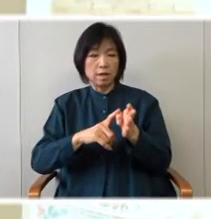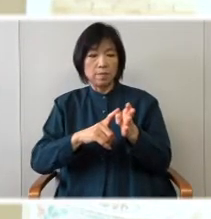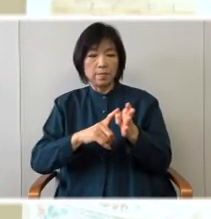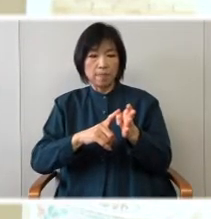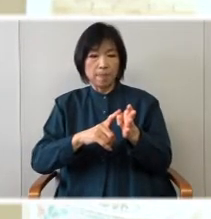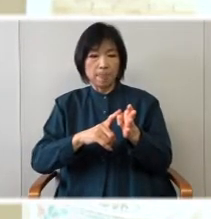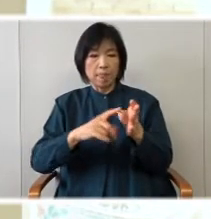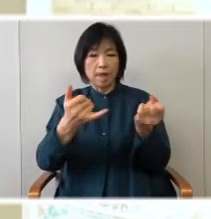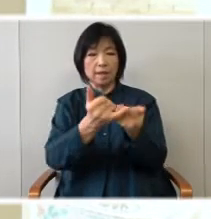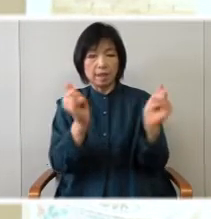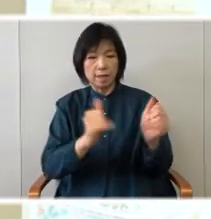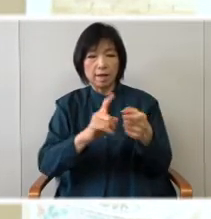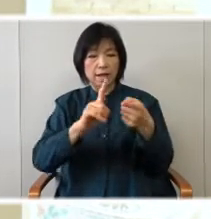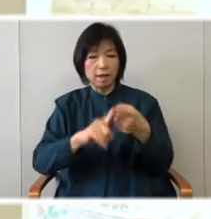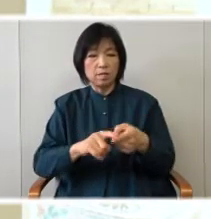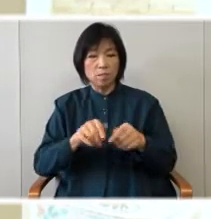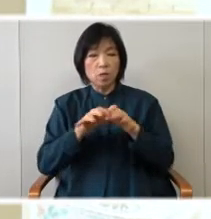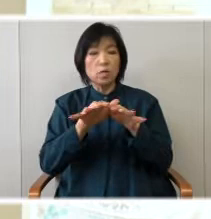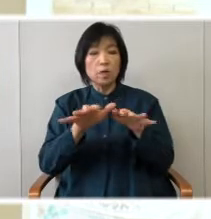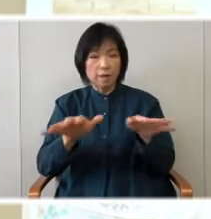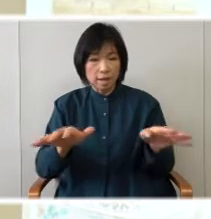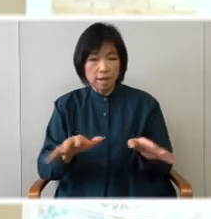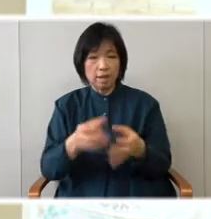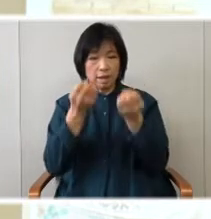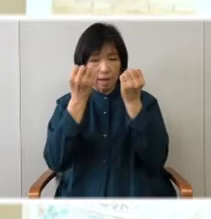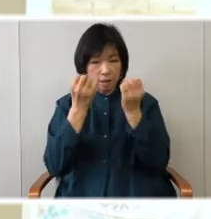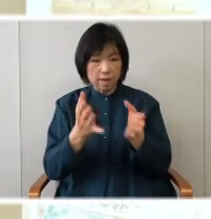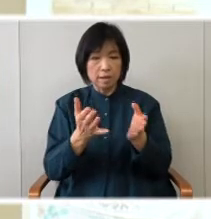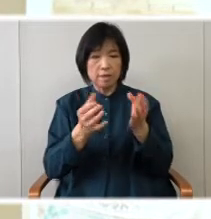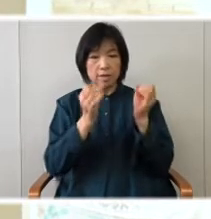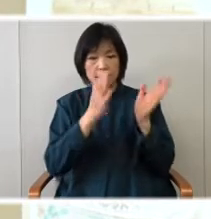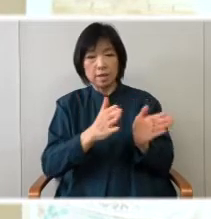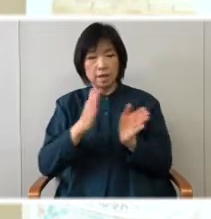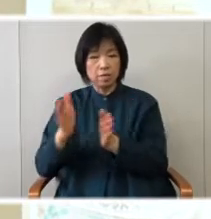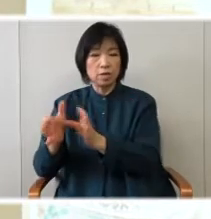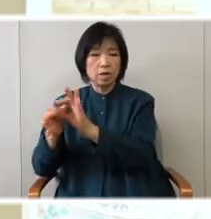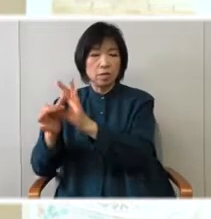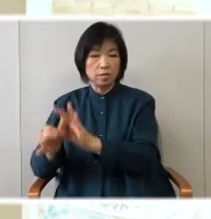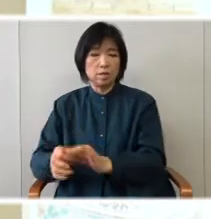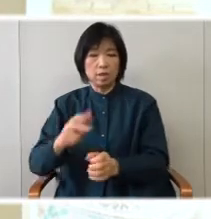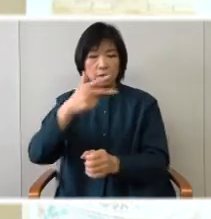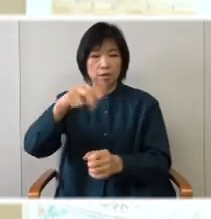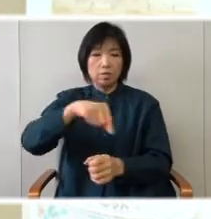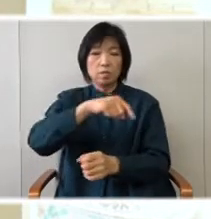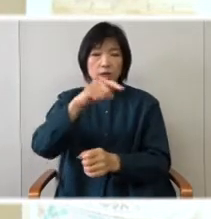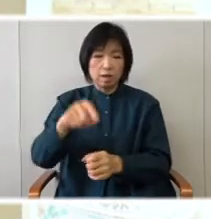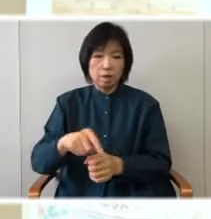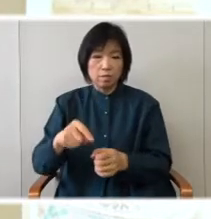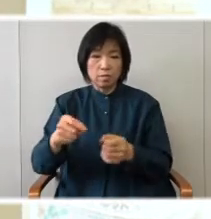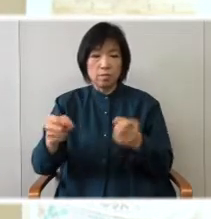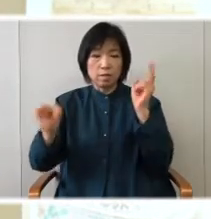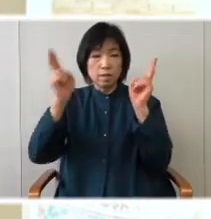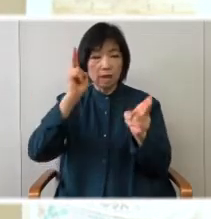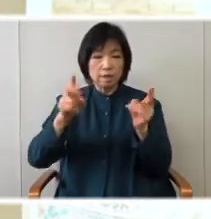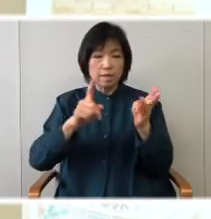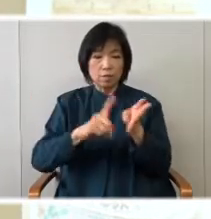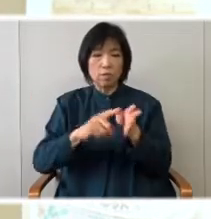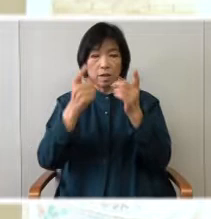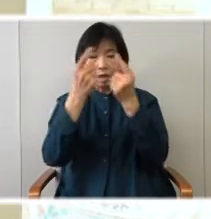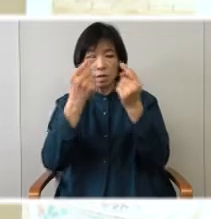して、新しいこう、まあ、制度によって市内の業者またあの個人